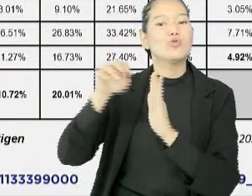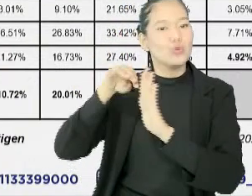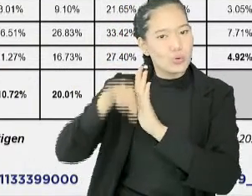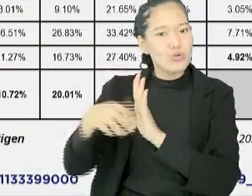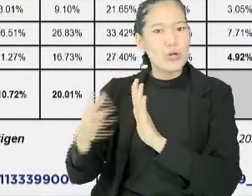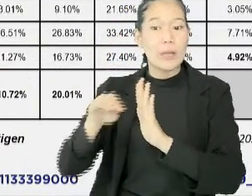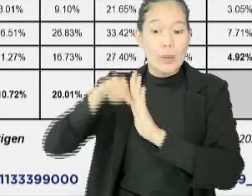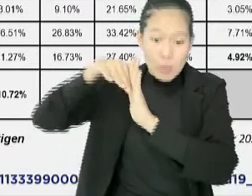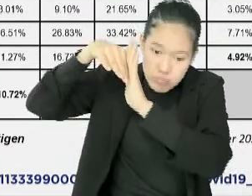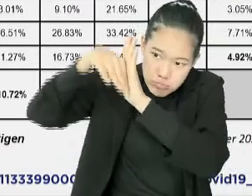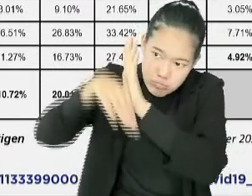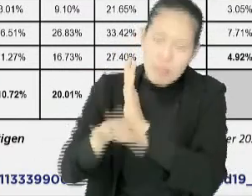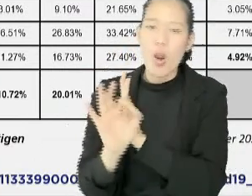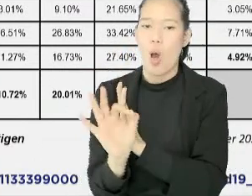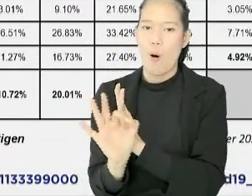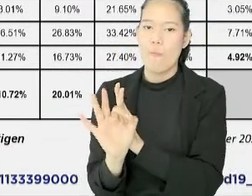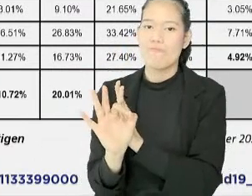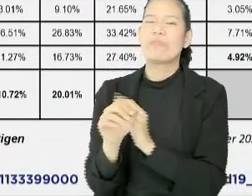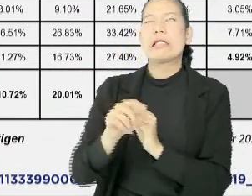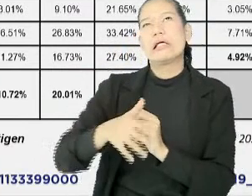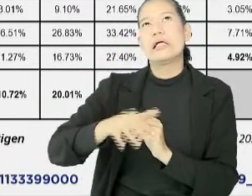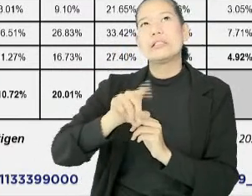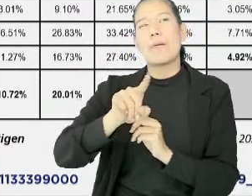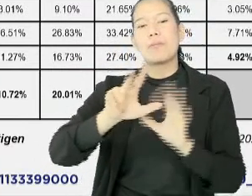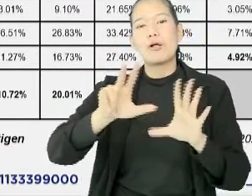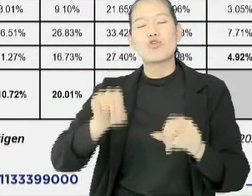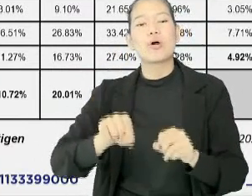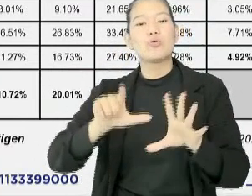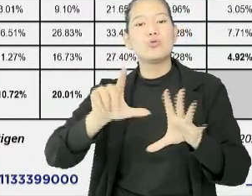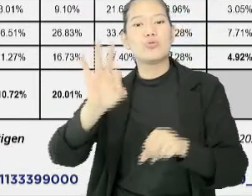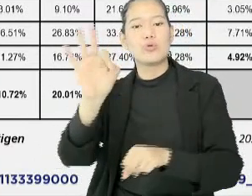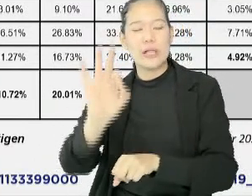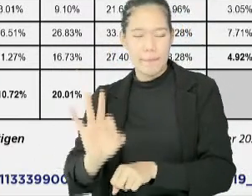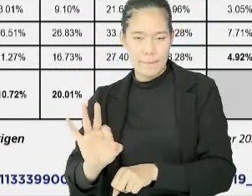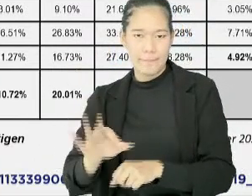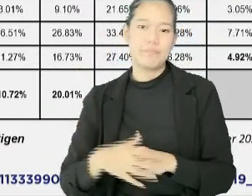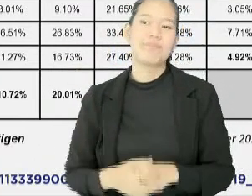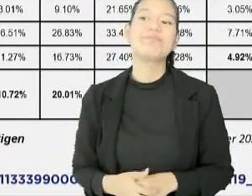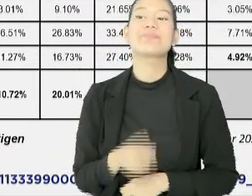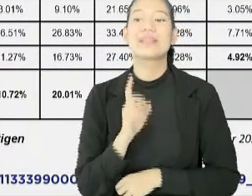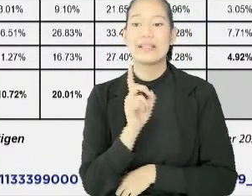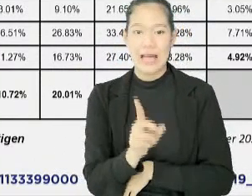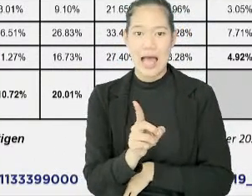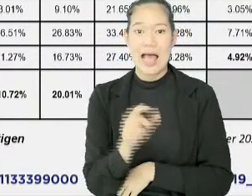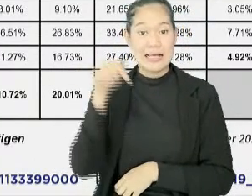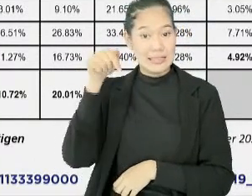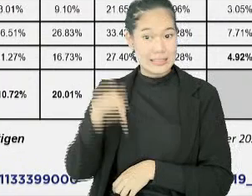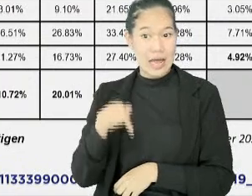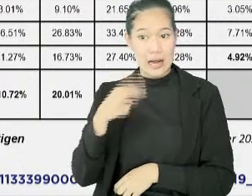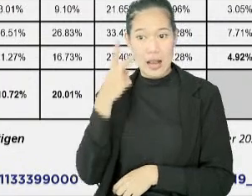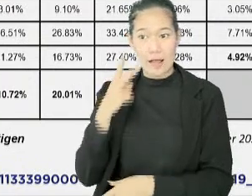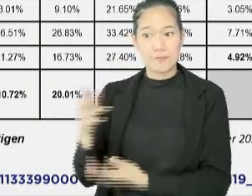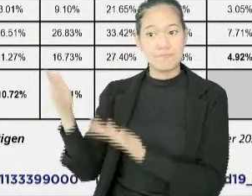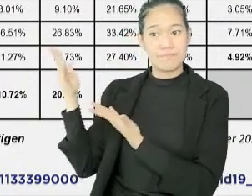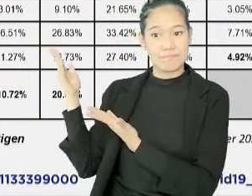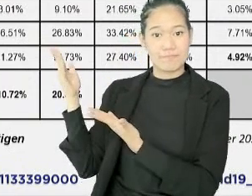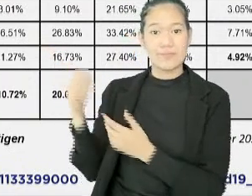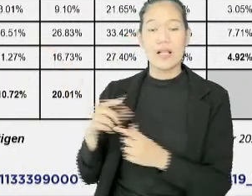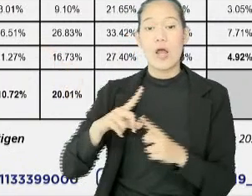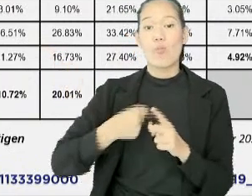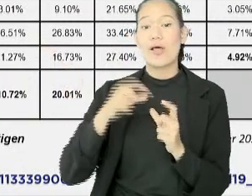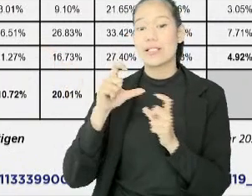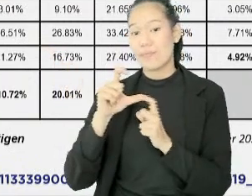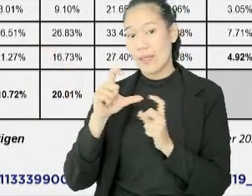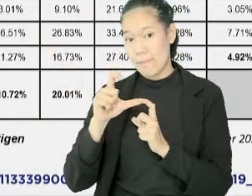meskipun belum signifikan masih diangka 18,7 puluh enam persen Nah Yang sekarang kita lihat justru di